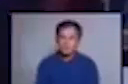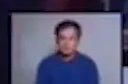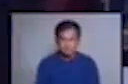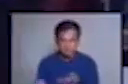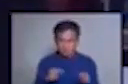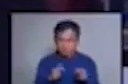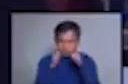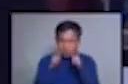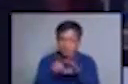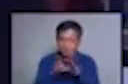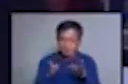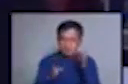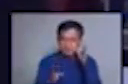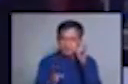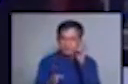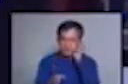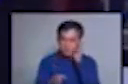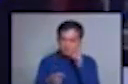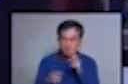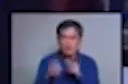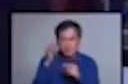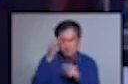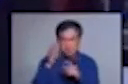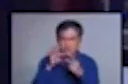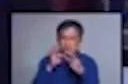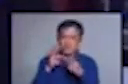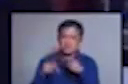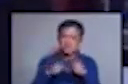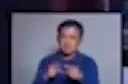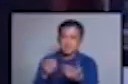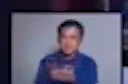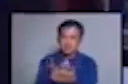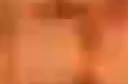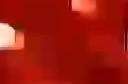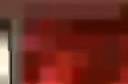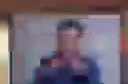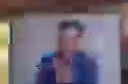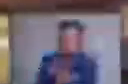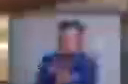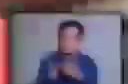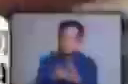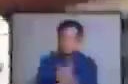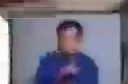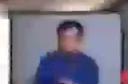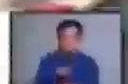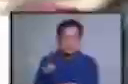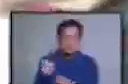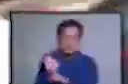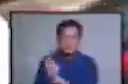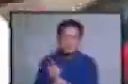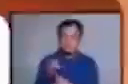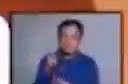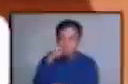Eto naman, mukhang open na si Claudine Barretto na makilala na po ng publiko ang bago niyang adopted baby. And for the first time niya, no, pinakita na ng